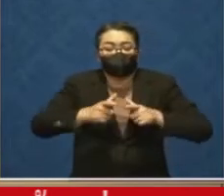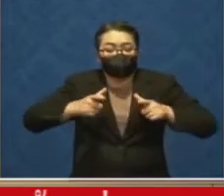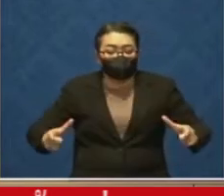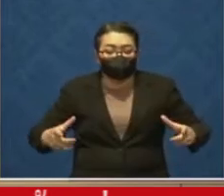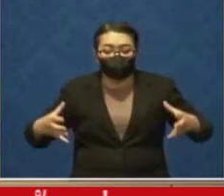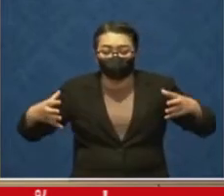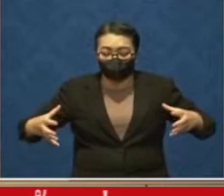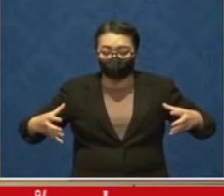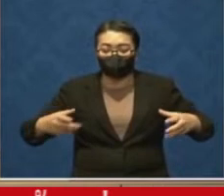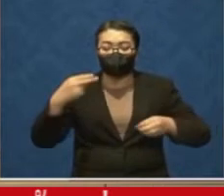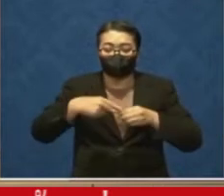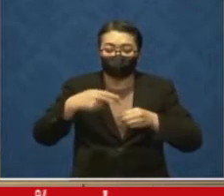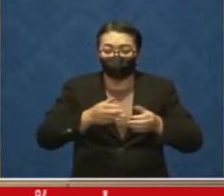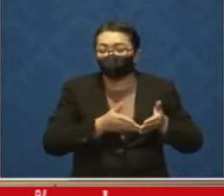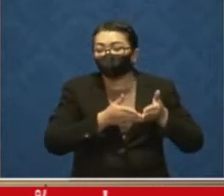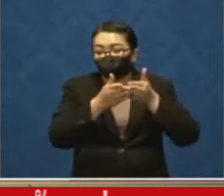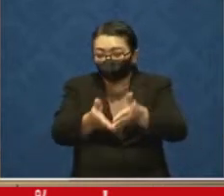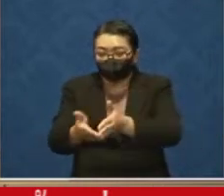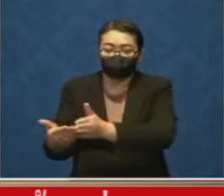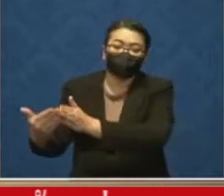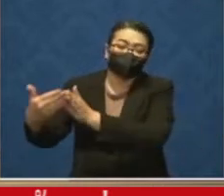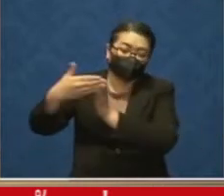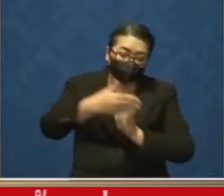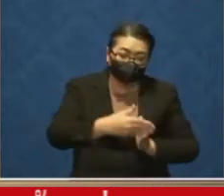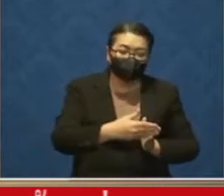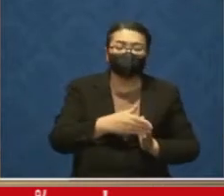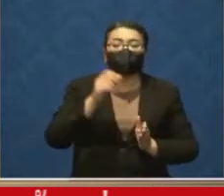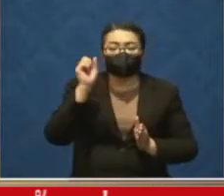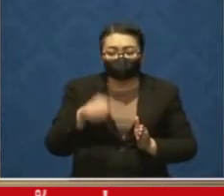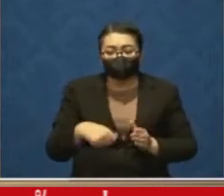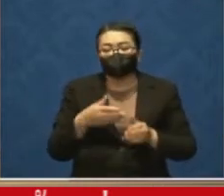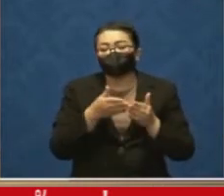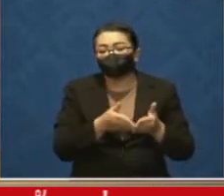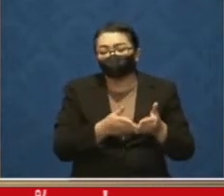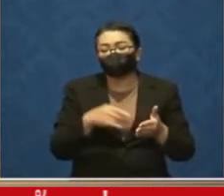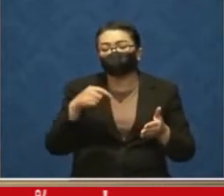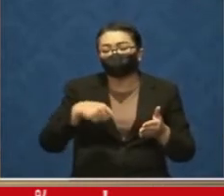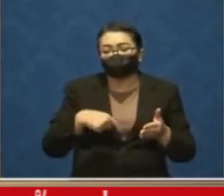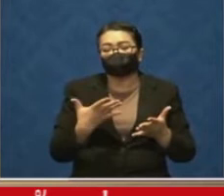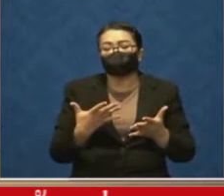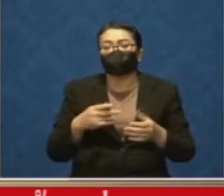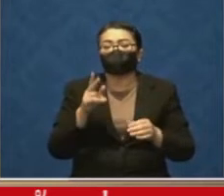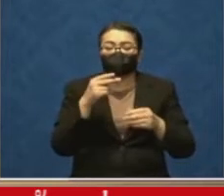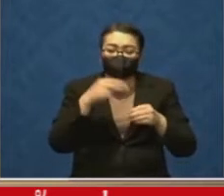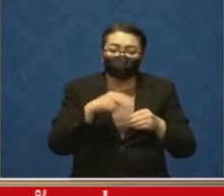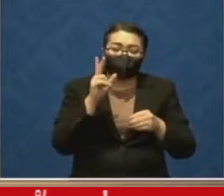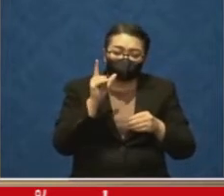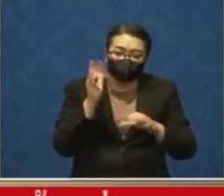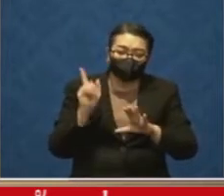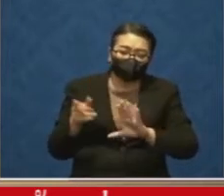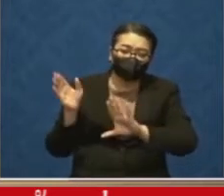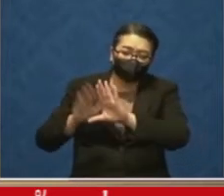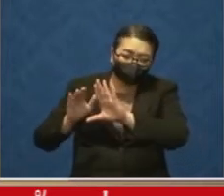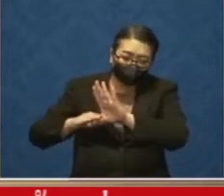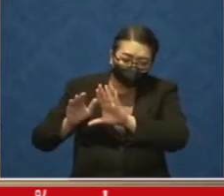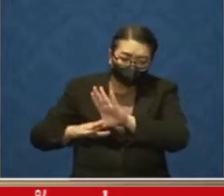ญ่ขึ้นเวลาเอากลบเข้ามาะทาท Gardensครับจรงอยู่ว่าเรือน้ำมนหวกนี้ก่อจะได้น้มนเขียวคุณต้ไปลงทะ